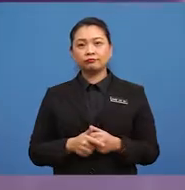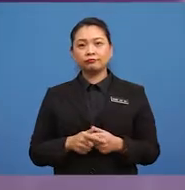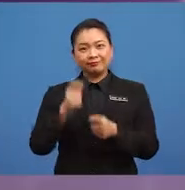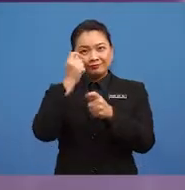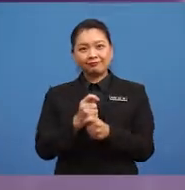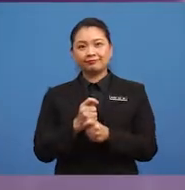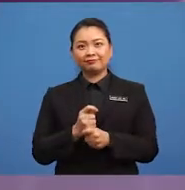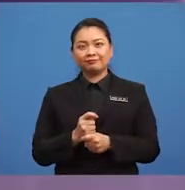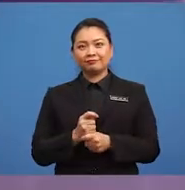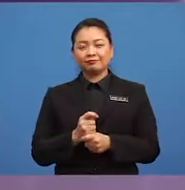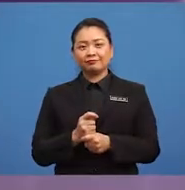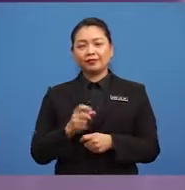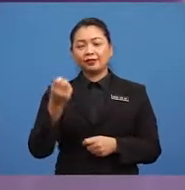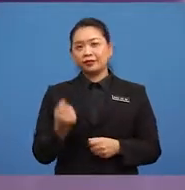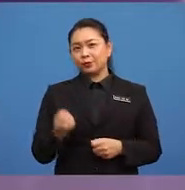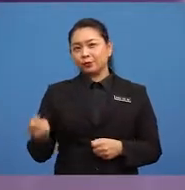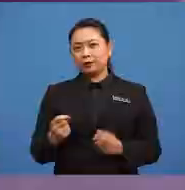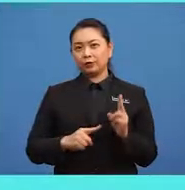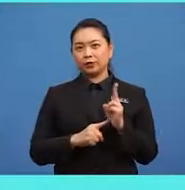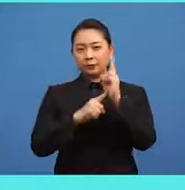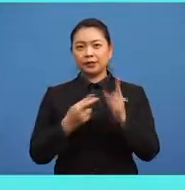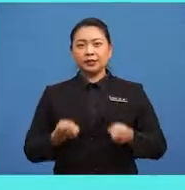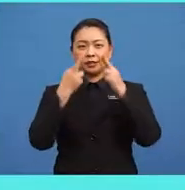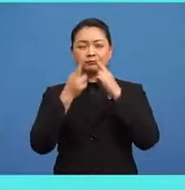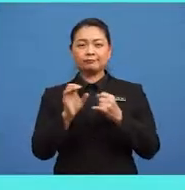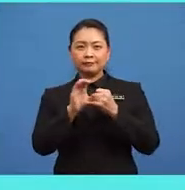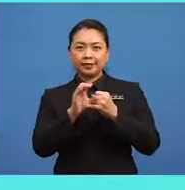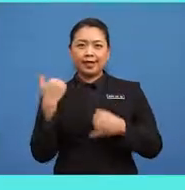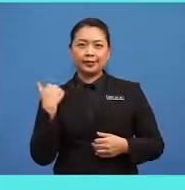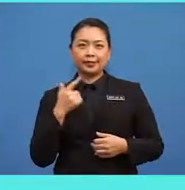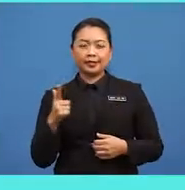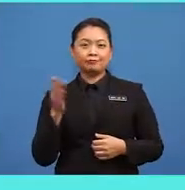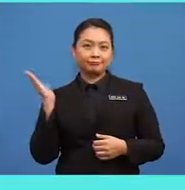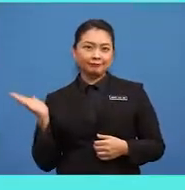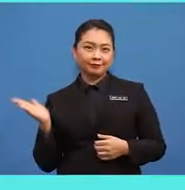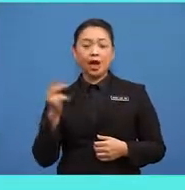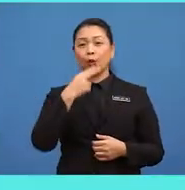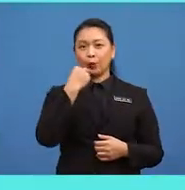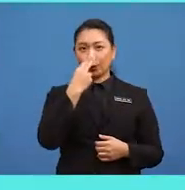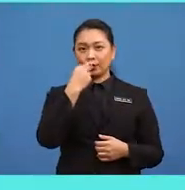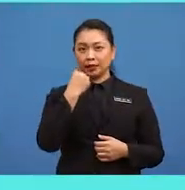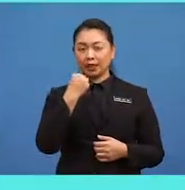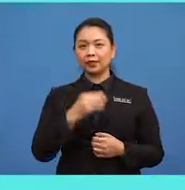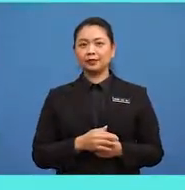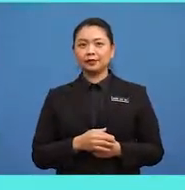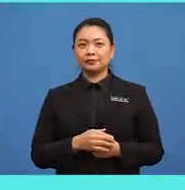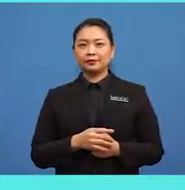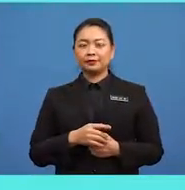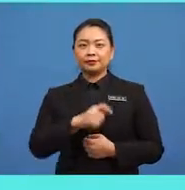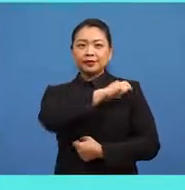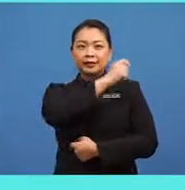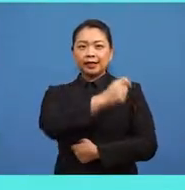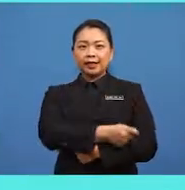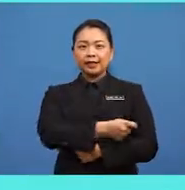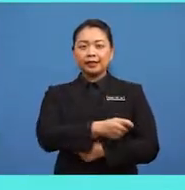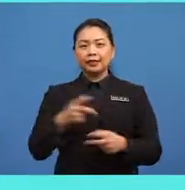Tepat sekali. Substrat utama respirasi sel ialah glukosa. Tenaga kimia